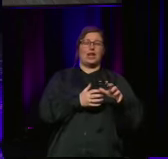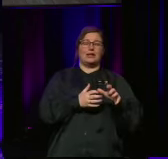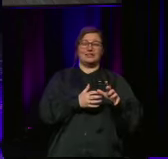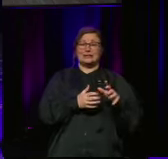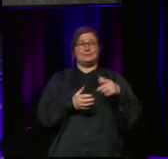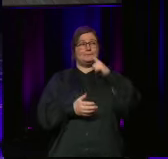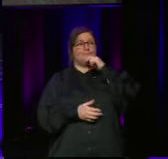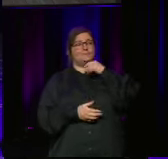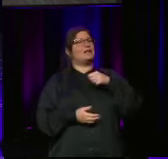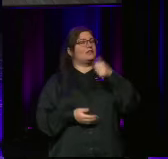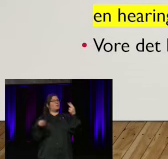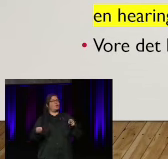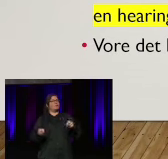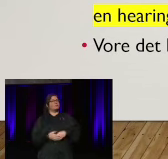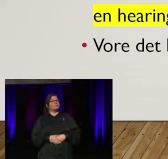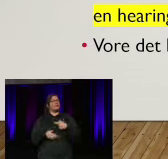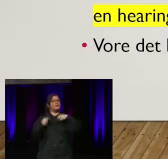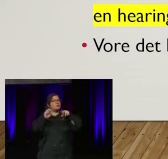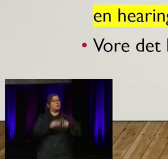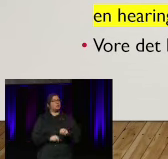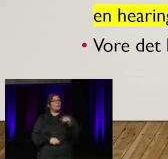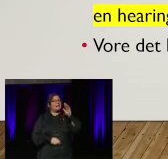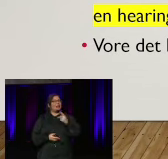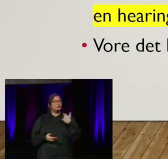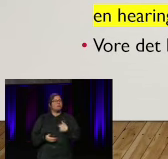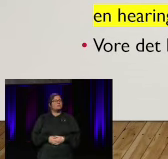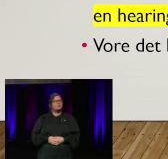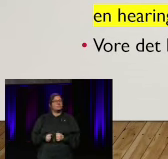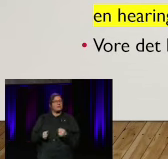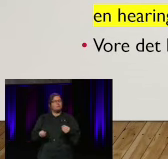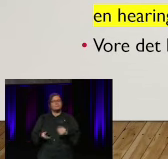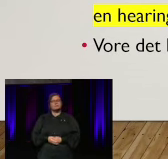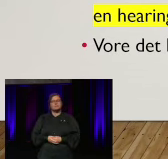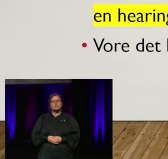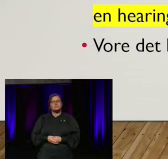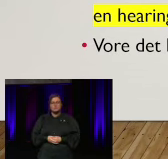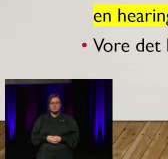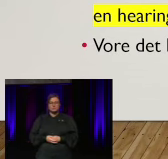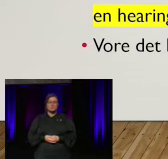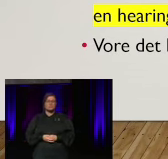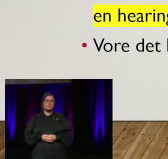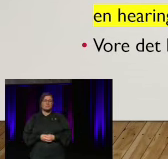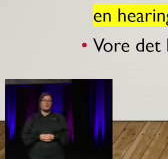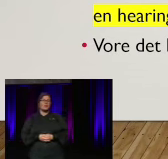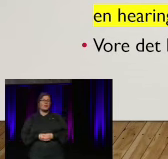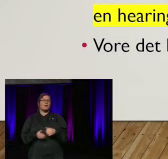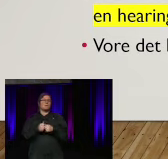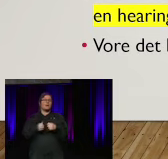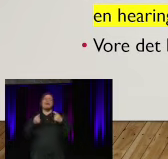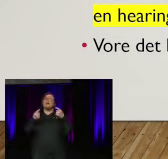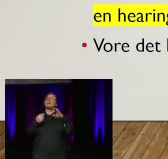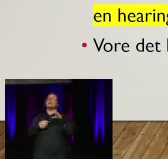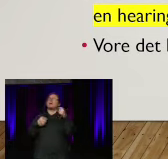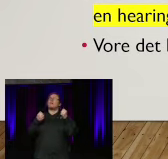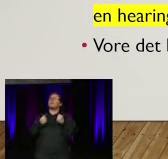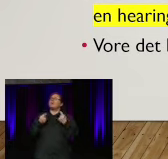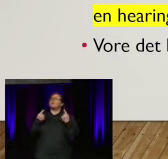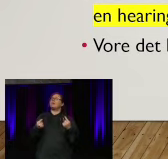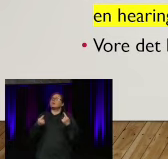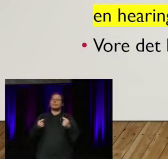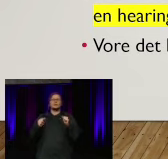Svårbedömt. Måste nog utredas lite närmare. Men, ja. Men det var ju fantastiskt. Man kunde få